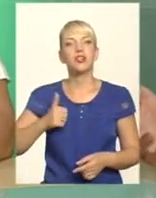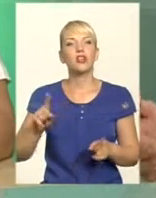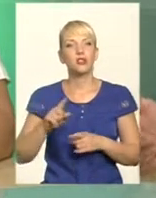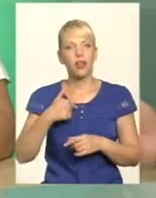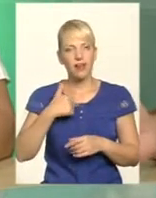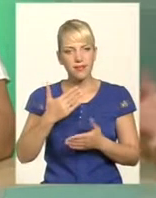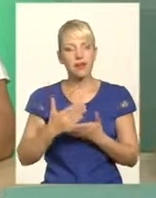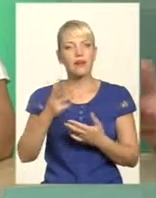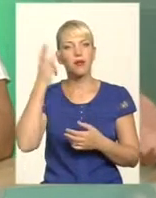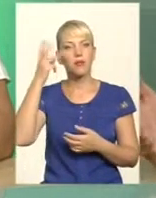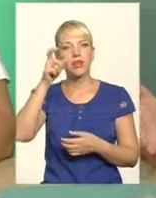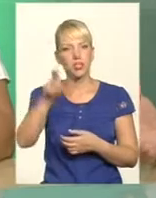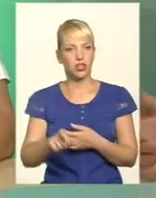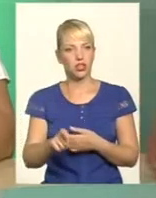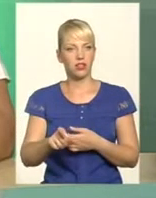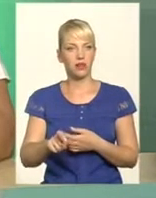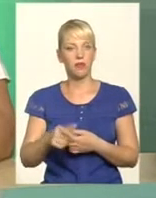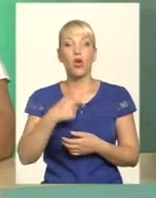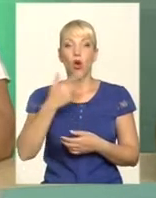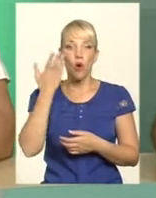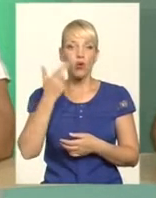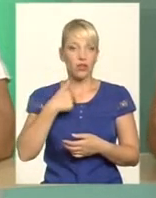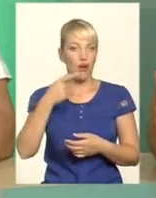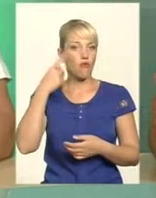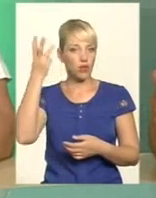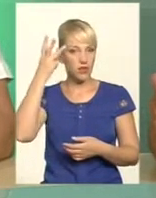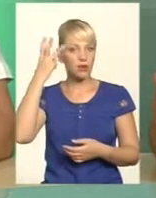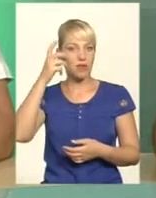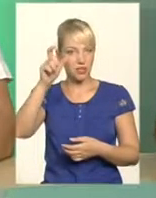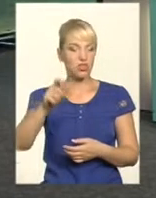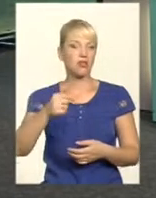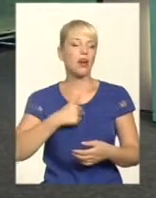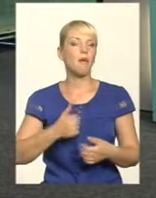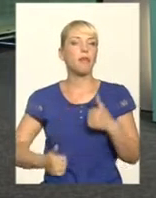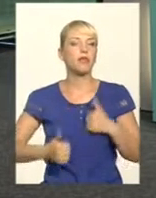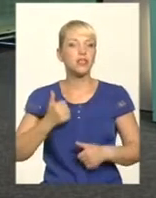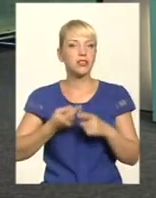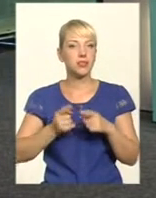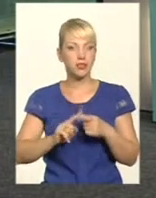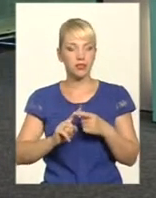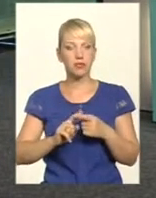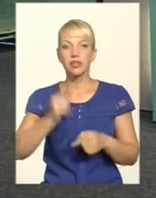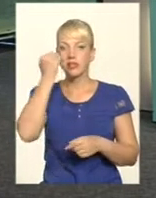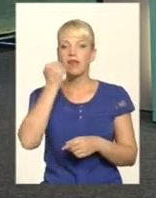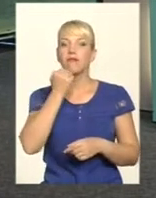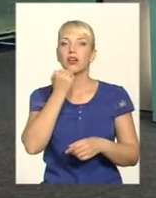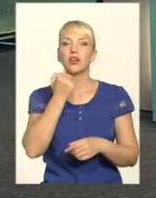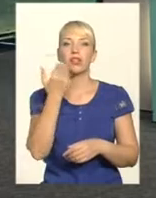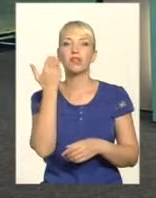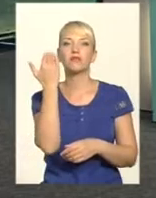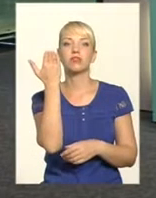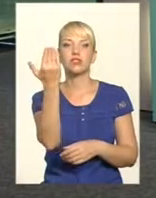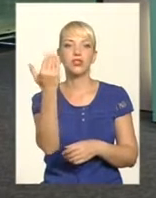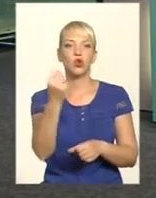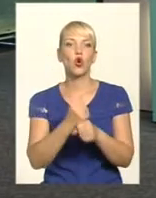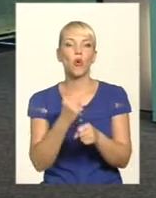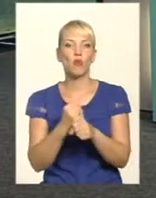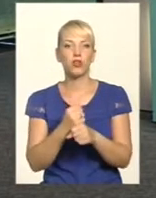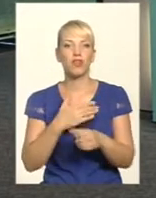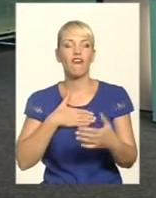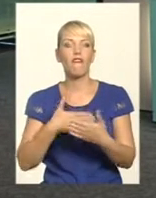з Хмельниччини, це... Я пишаюся, що я хмельничанин. Завдяки їм, завдяки роботі цих волонтерів. Я приїхав буквально